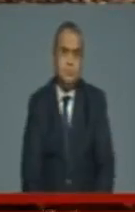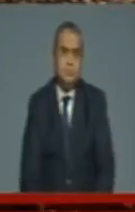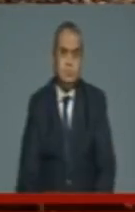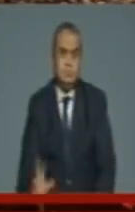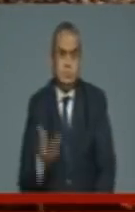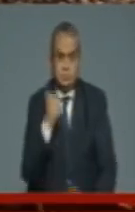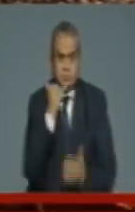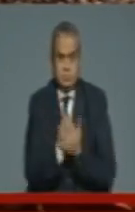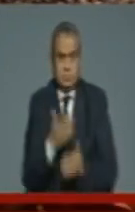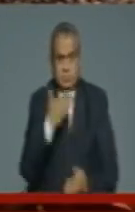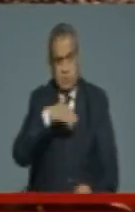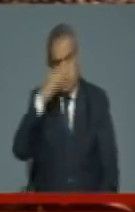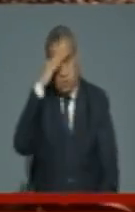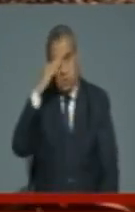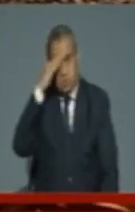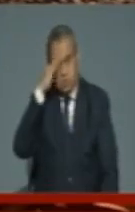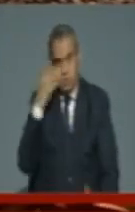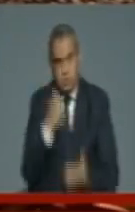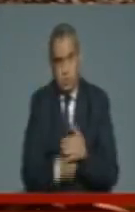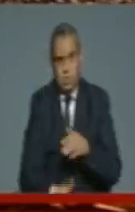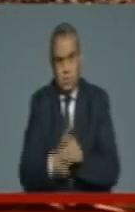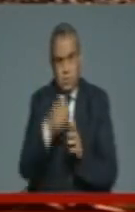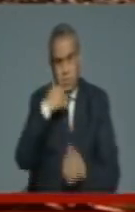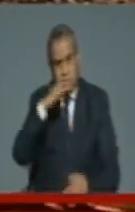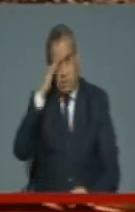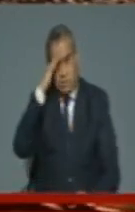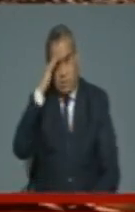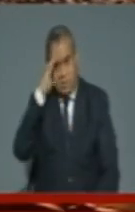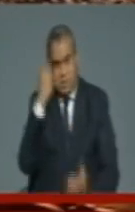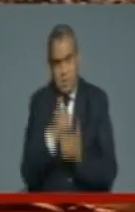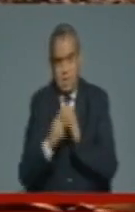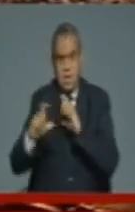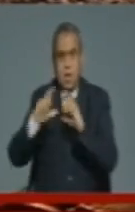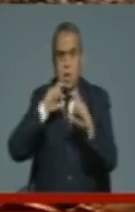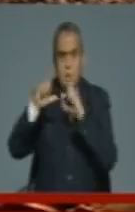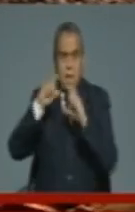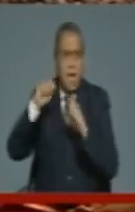اتفضل متشكرين. متشكرين من محافظ البنك المركزي